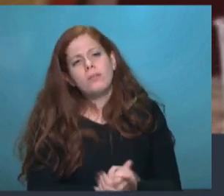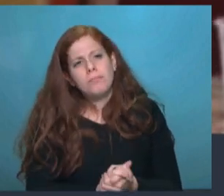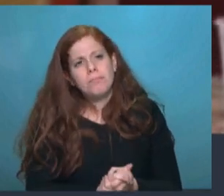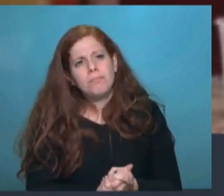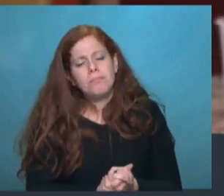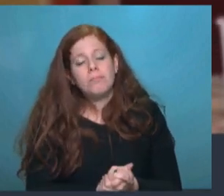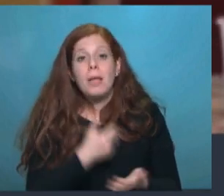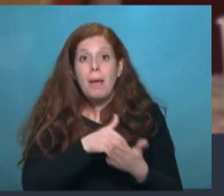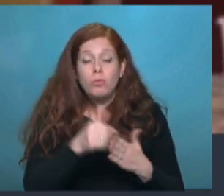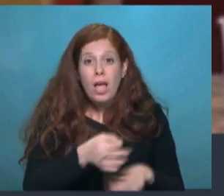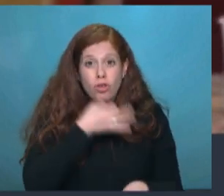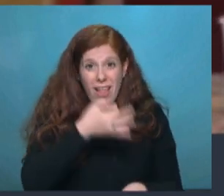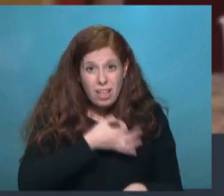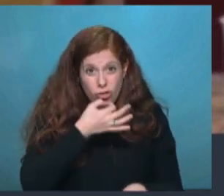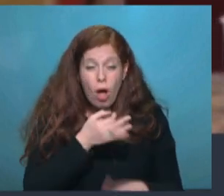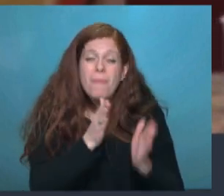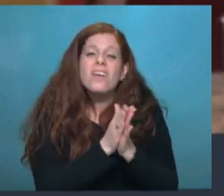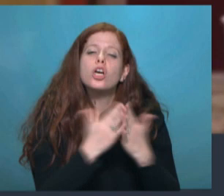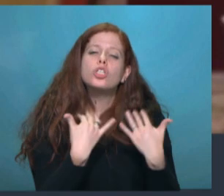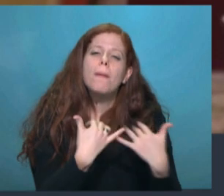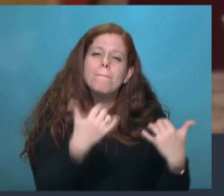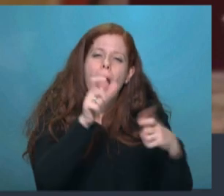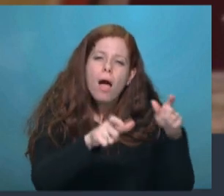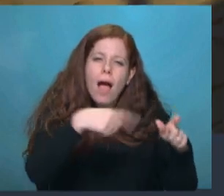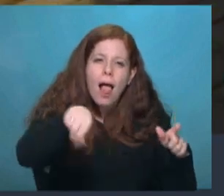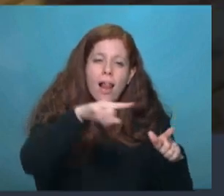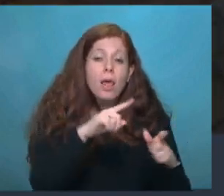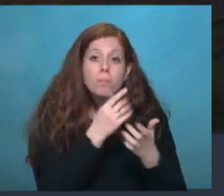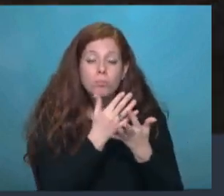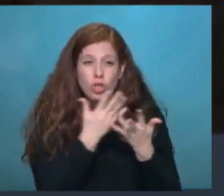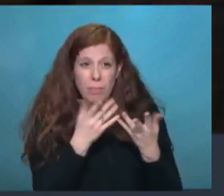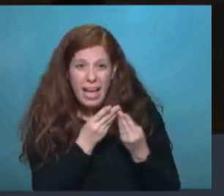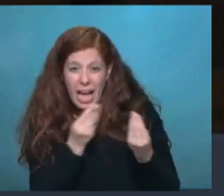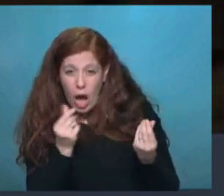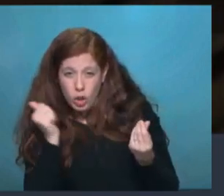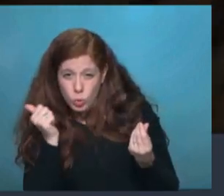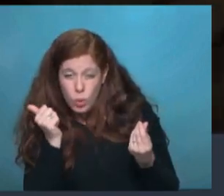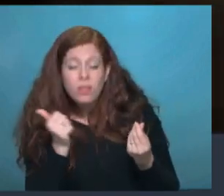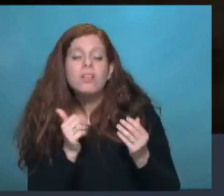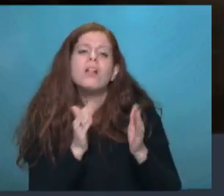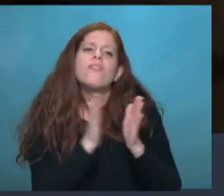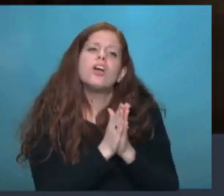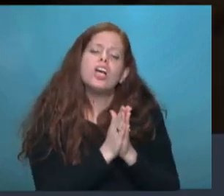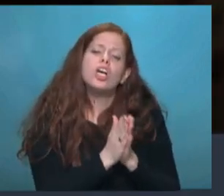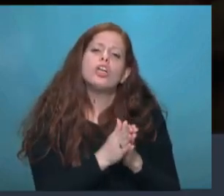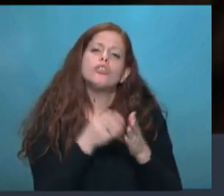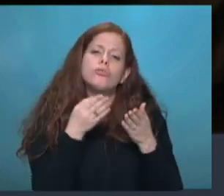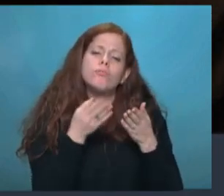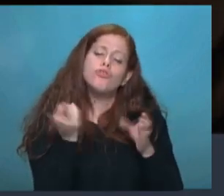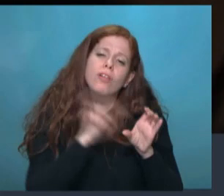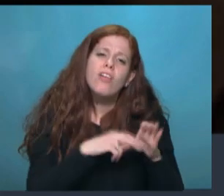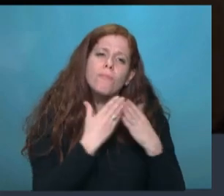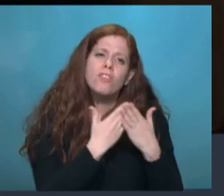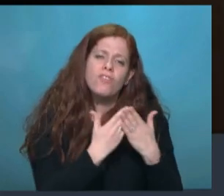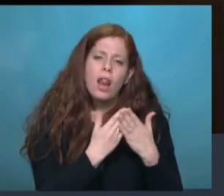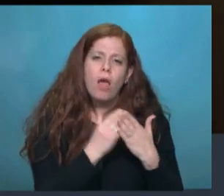בהמשך הדרשה מבקש מהקהל מי שהתברר כחשוד להשתתף בתפילות האזכרה לקרוביו הנרצחים. יום של